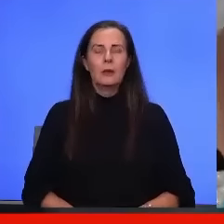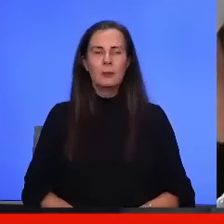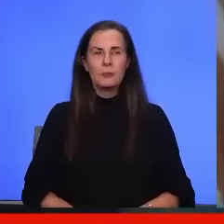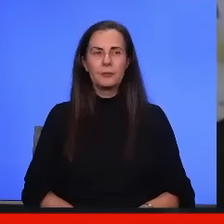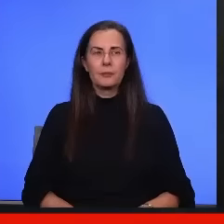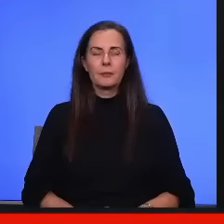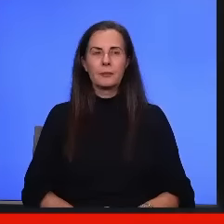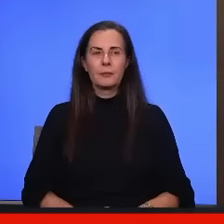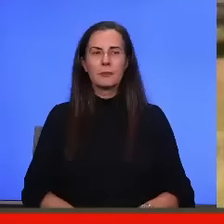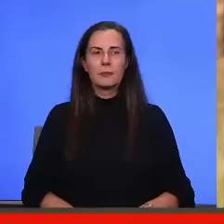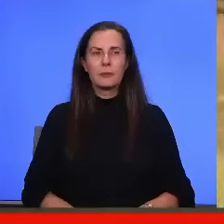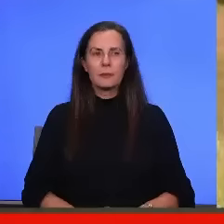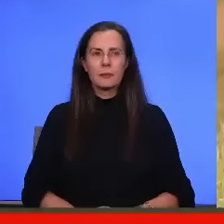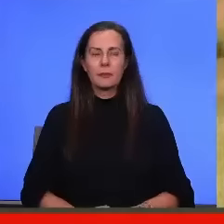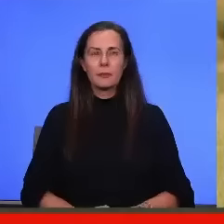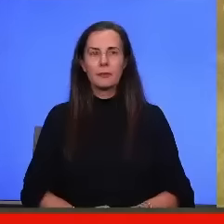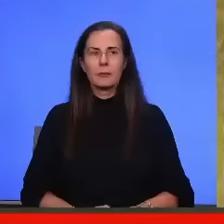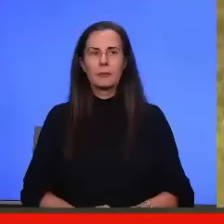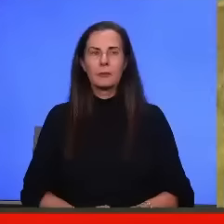כן, בדיוק, פה זה היה.